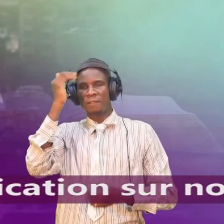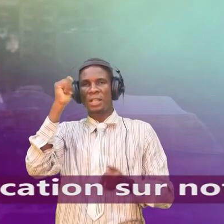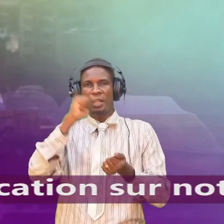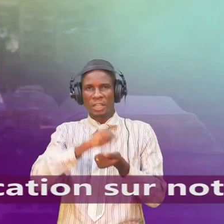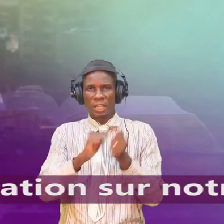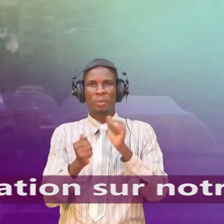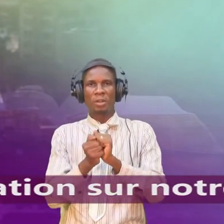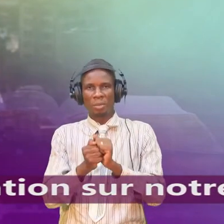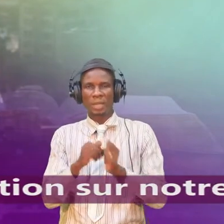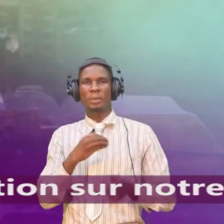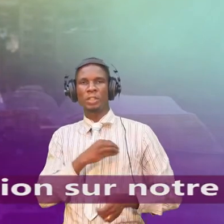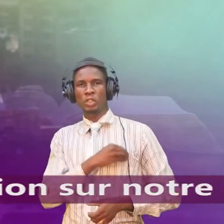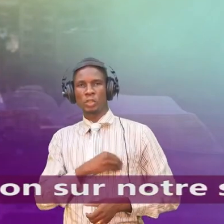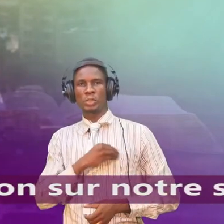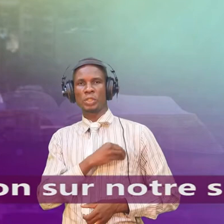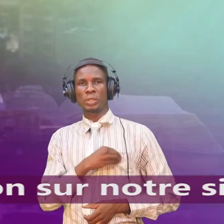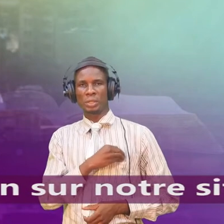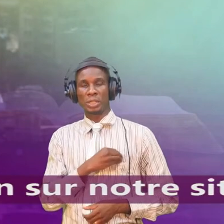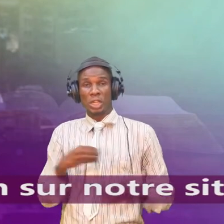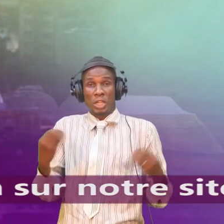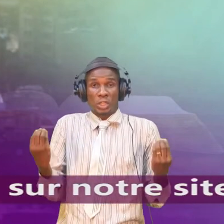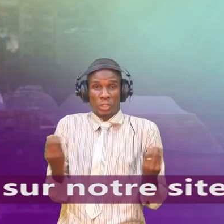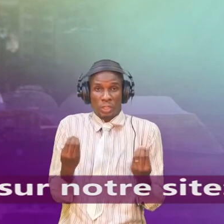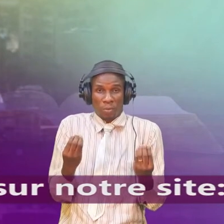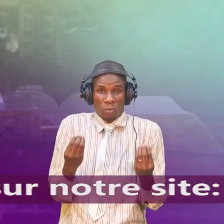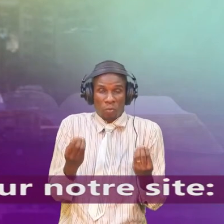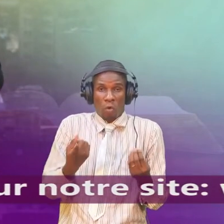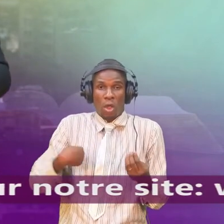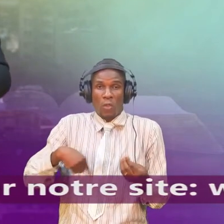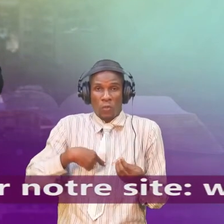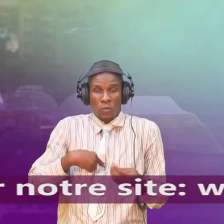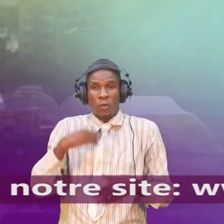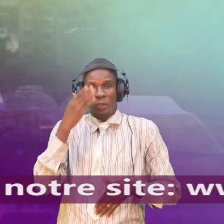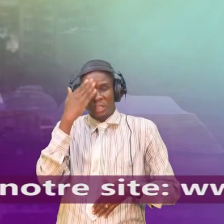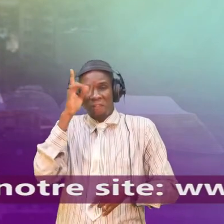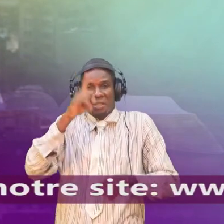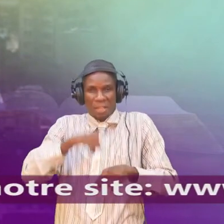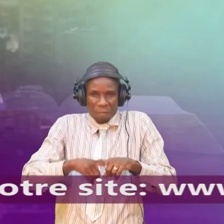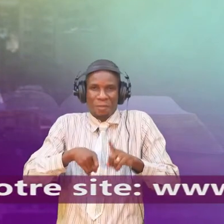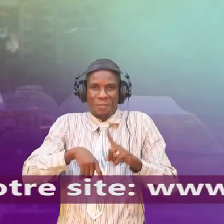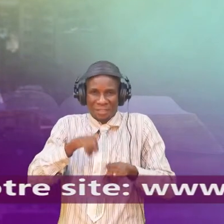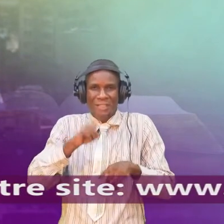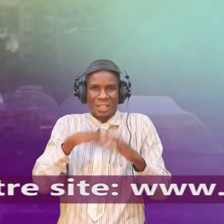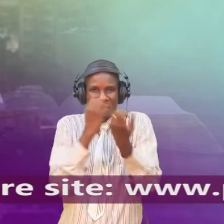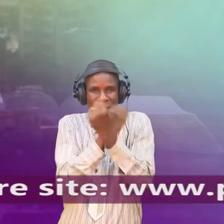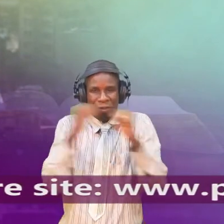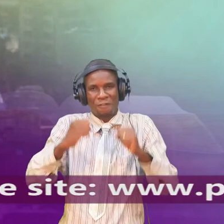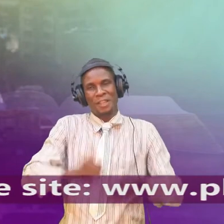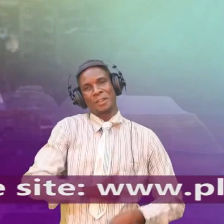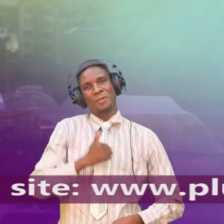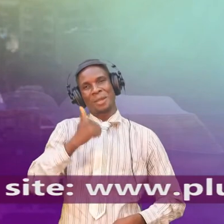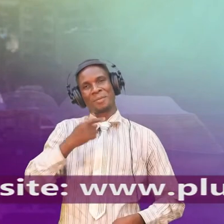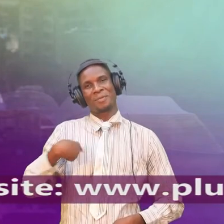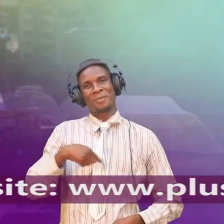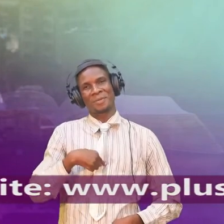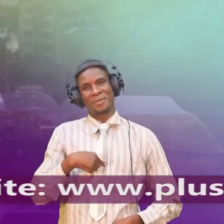Shida ya dhambi ina dawa moja tu. sio kwetu haiwezekane mwanadamu